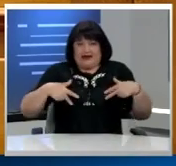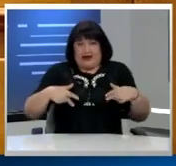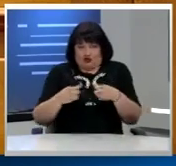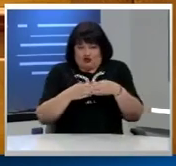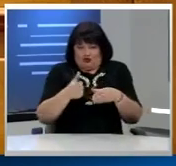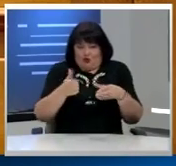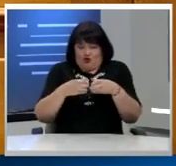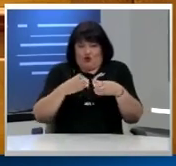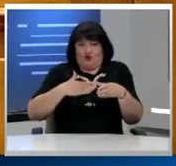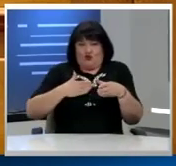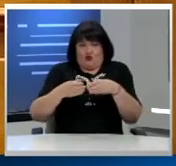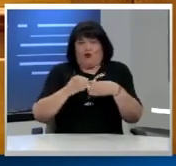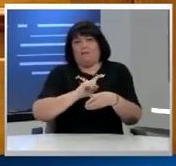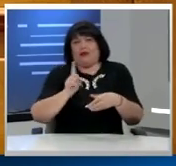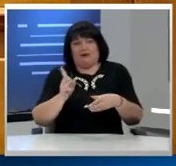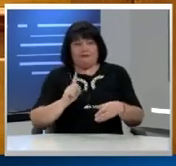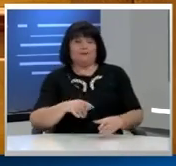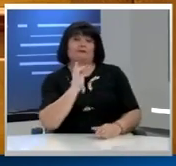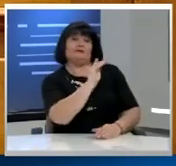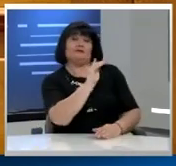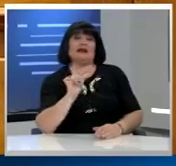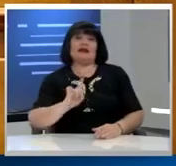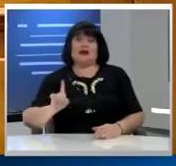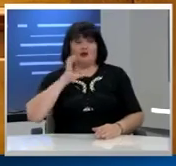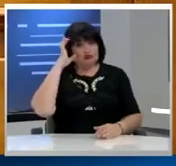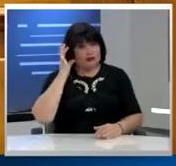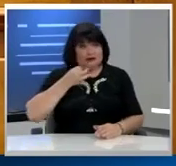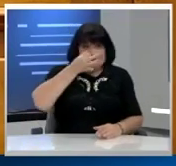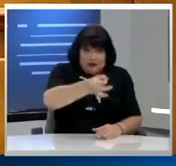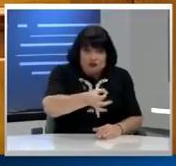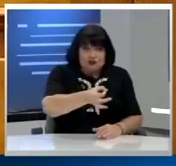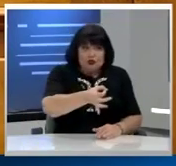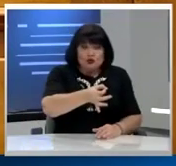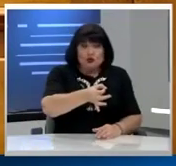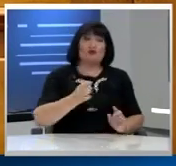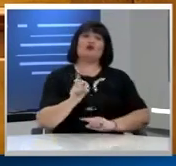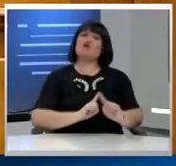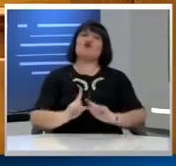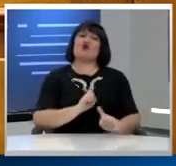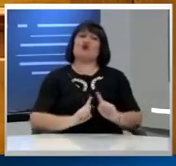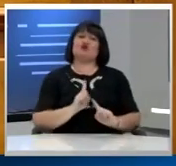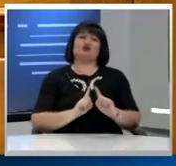κράτους. Θα ήθελα, κύριε Μητσοτάκη, να σας θυμίσω ποιος ήταν